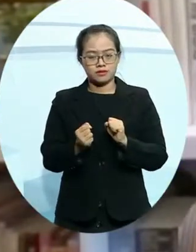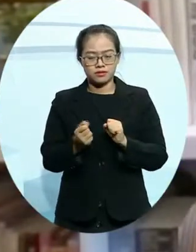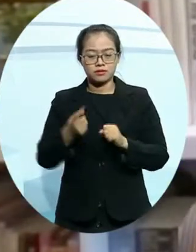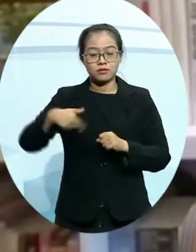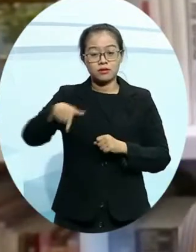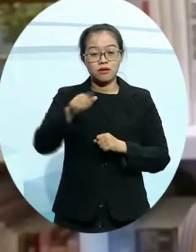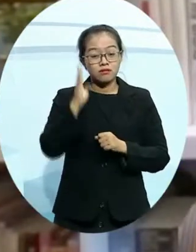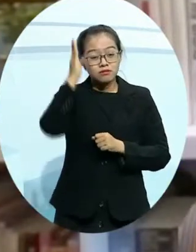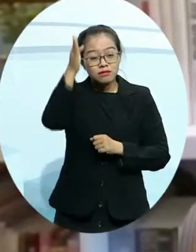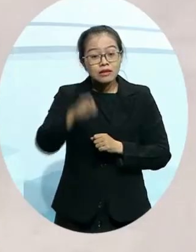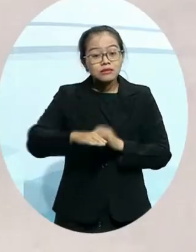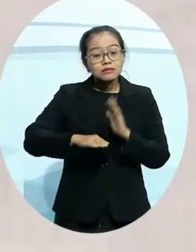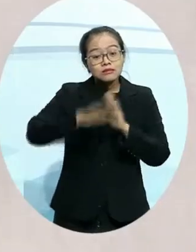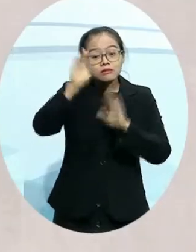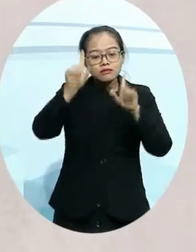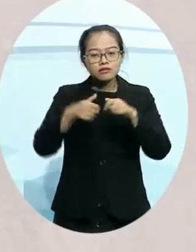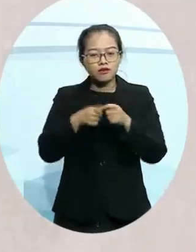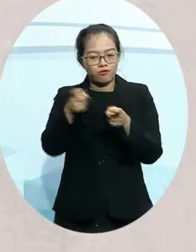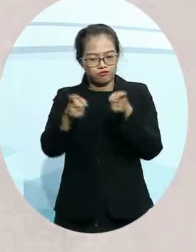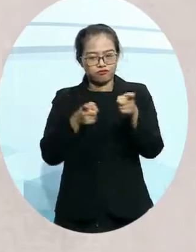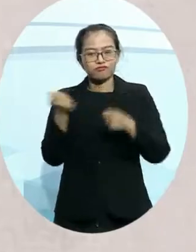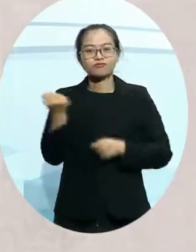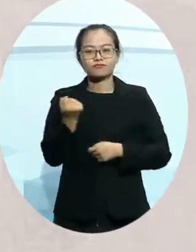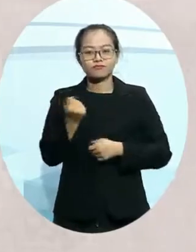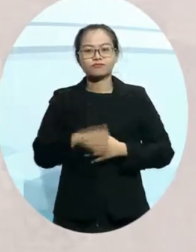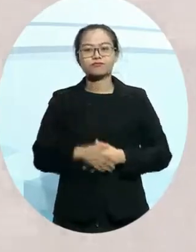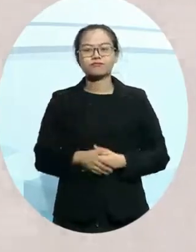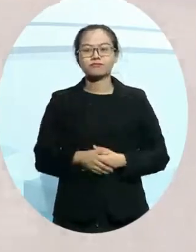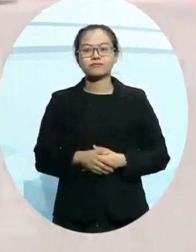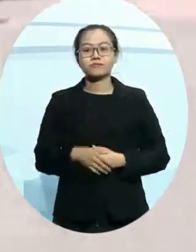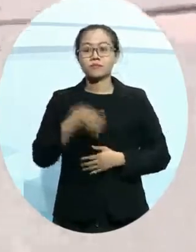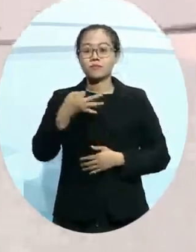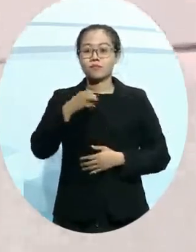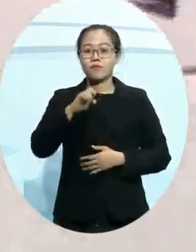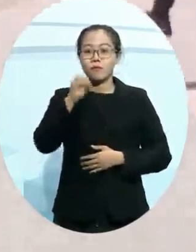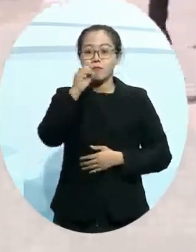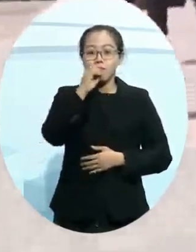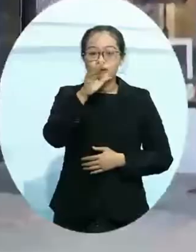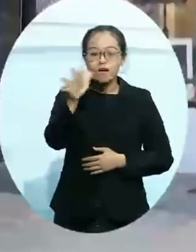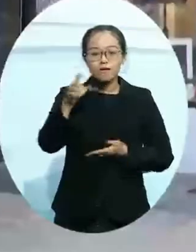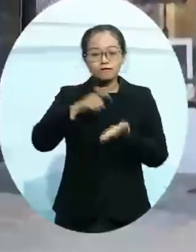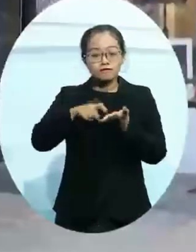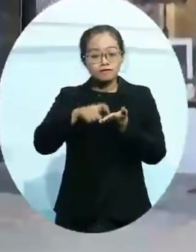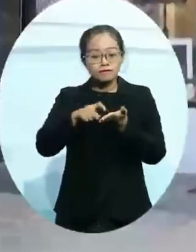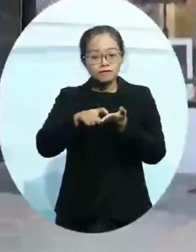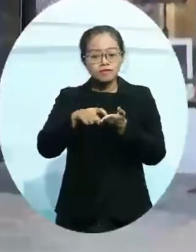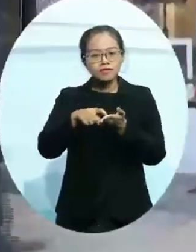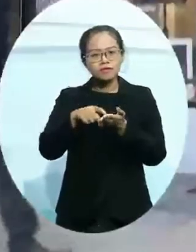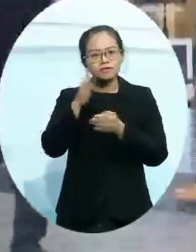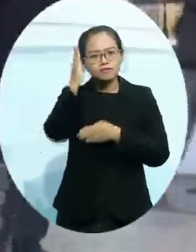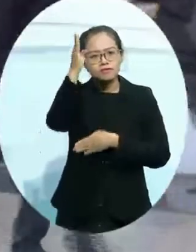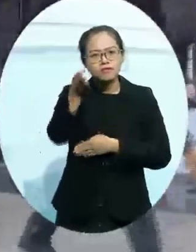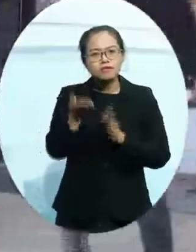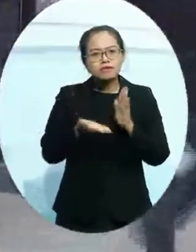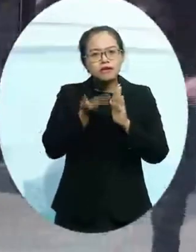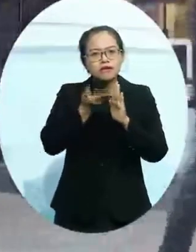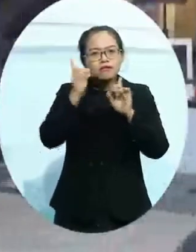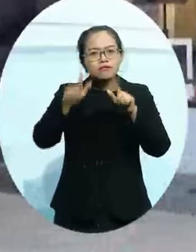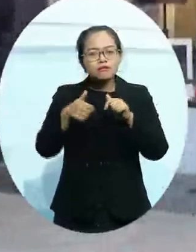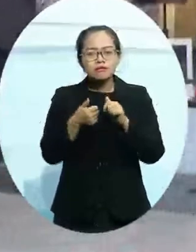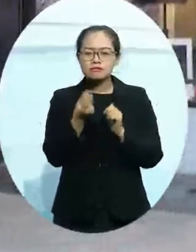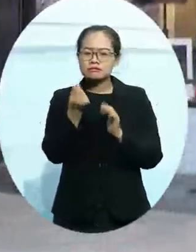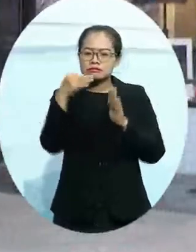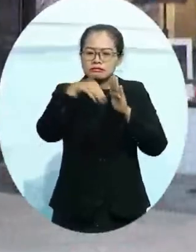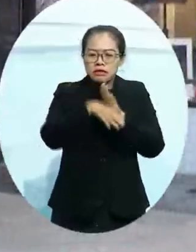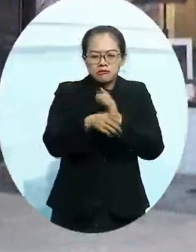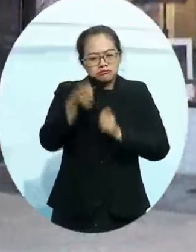mức tăng trong tương lai. Fed cũng hạ dự báo tăng trưởng của Mỹ trong năm nay do lo ngại lạm phát. GDP nền kinh tế lớn nhất thế giới có thể chỉ